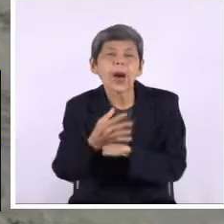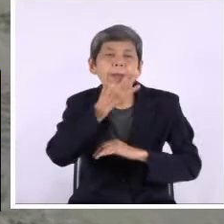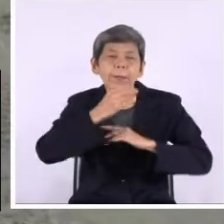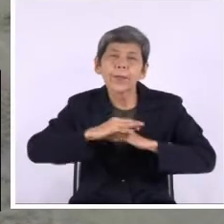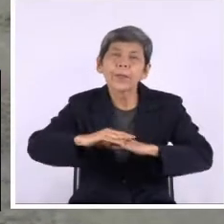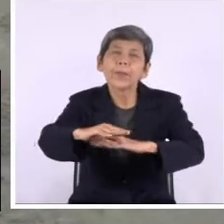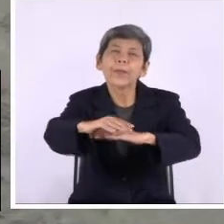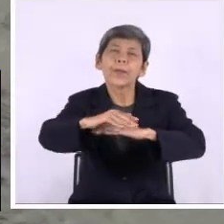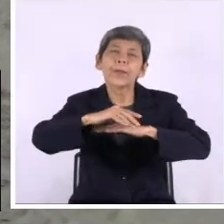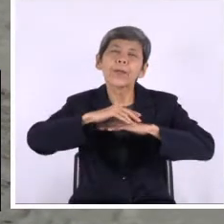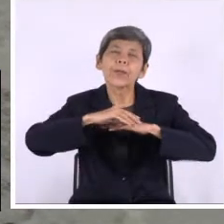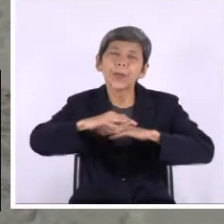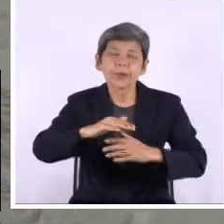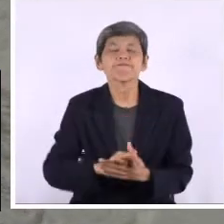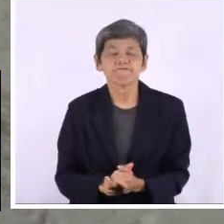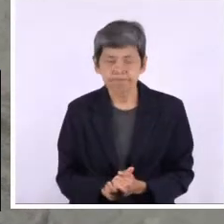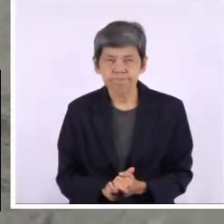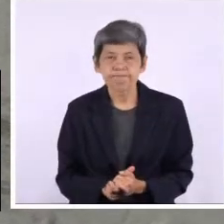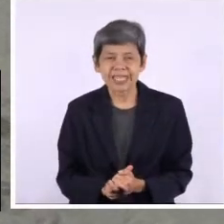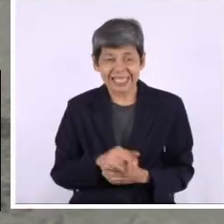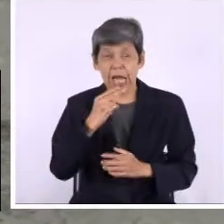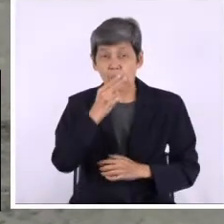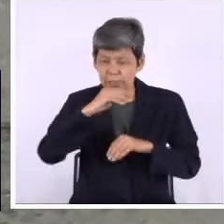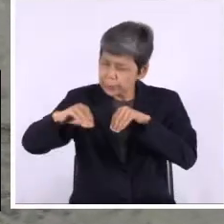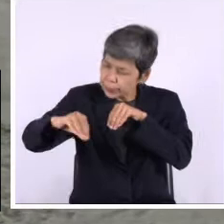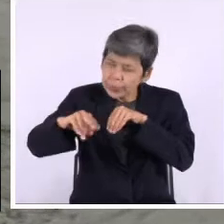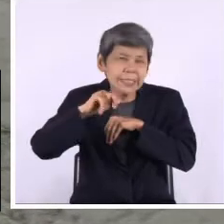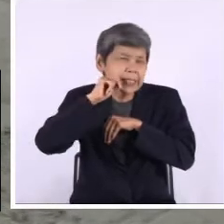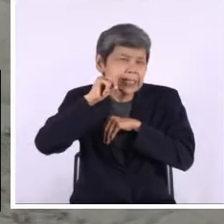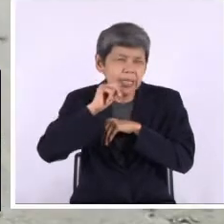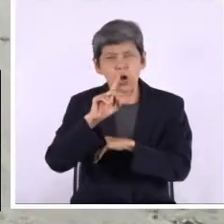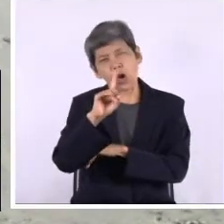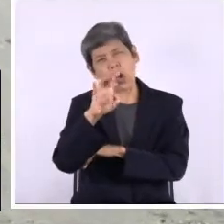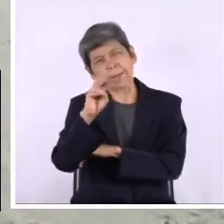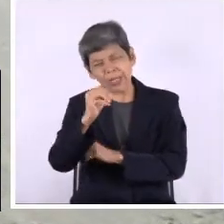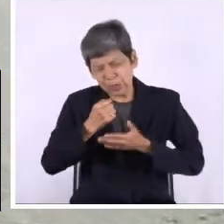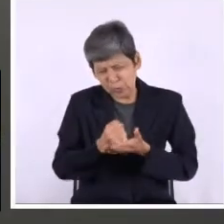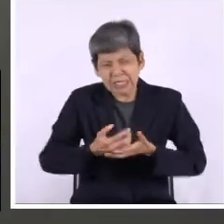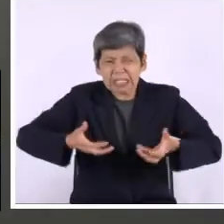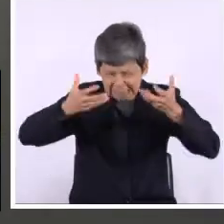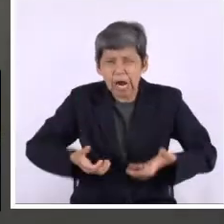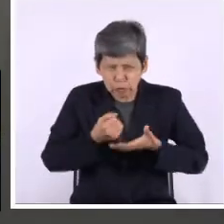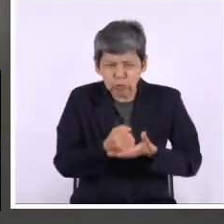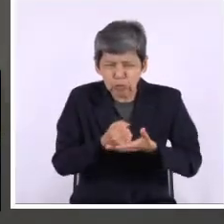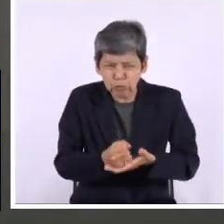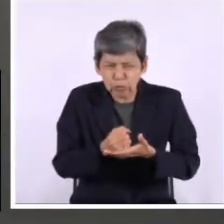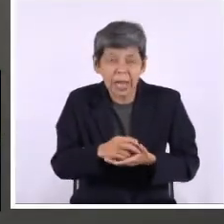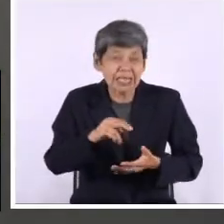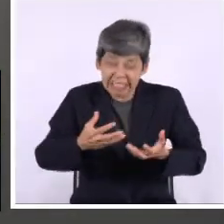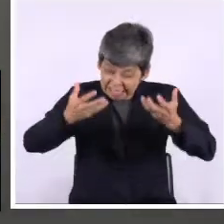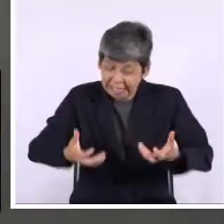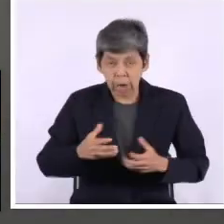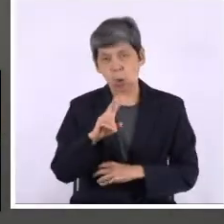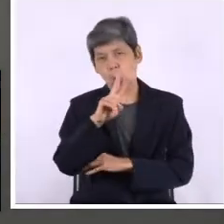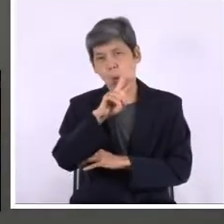น้ำลำตาลีนะครับก็จุดต่างๆในอยู่ห่างจากน้ำในประมาณซักร้อยเมตรก็ช่วยกันหนักพอสมควรครับเพราะน้ำหนักมัน